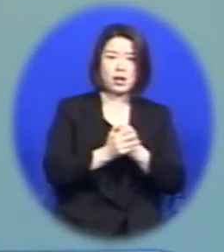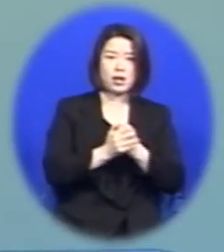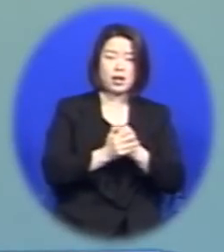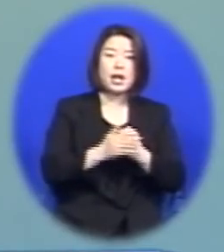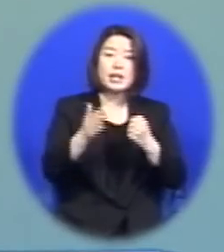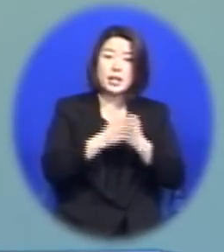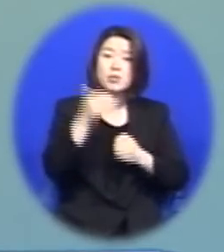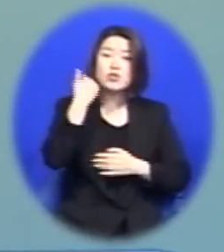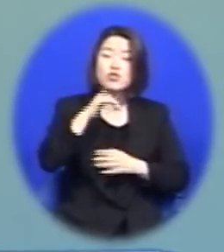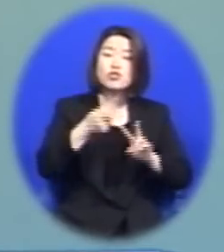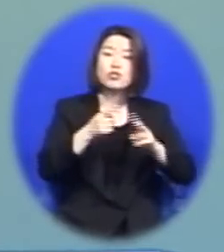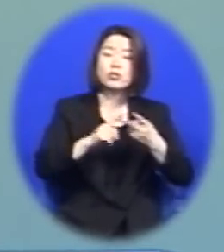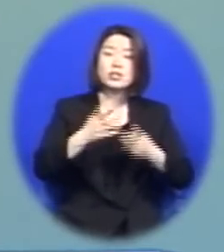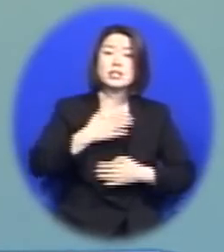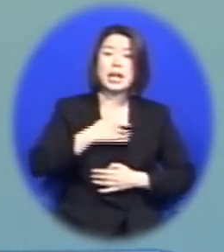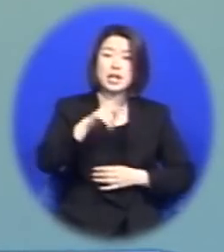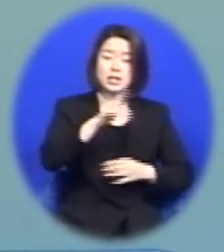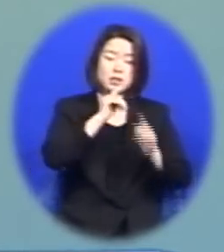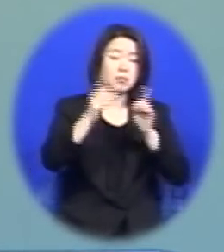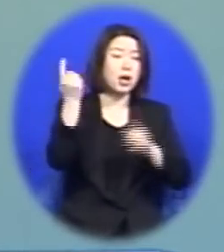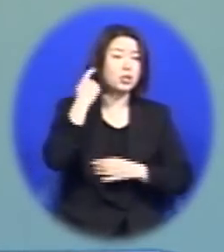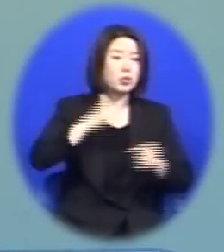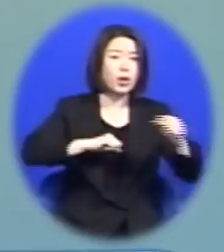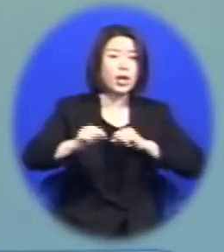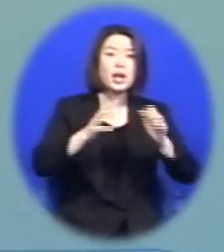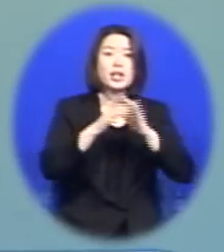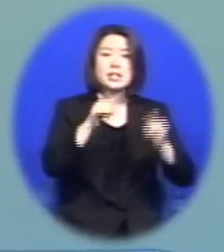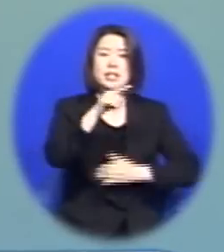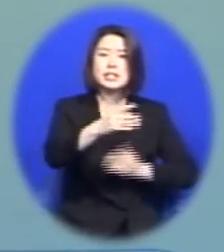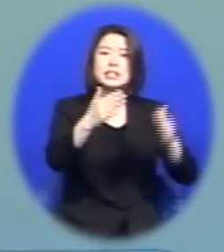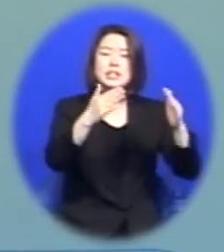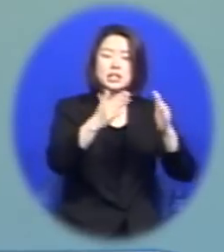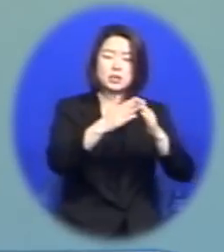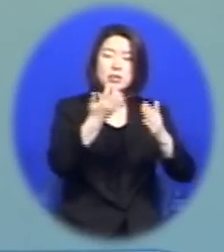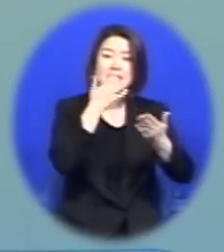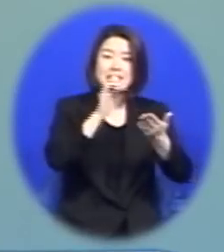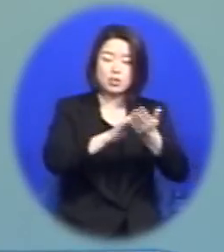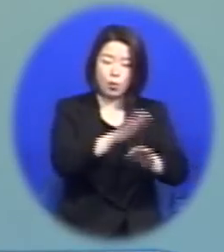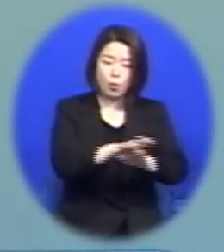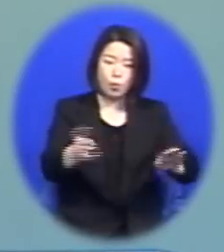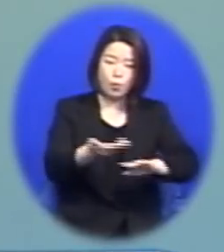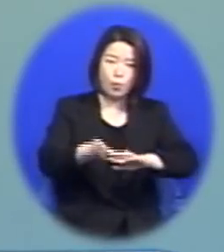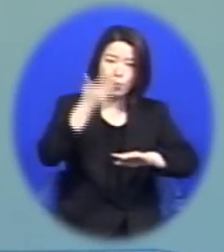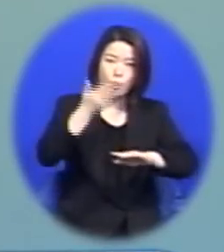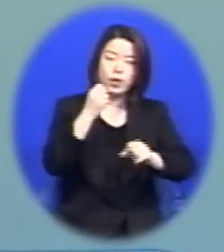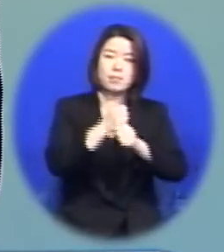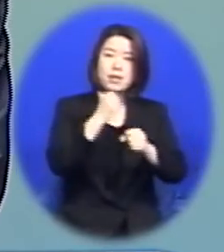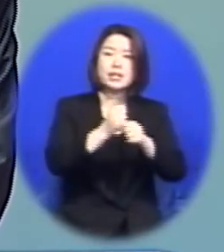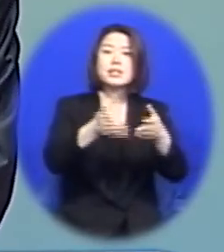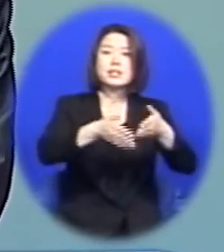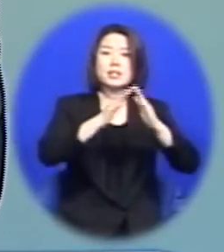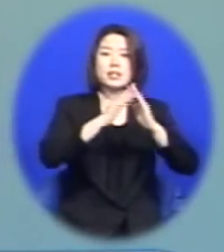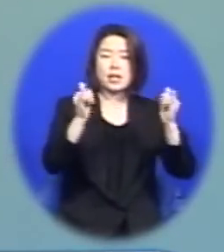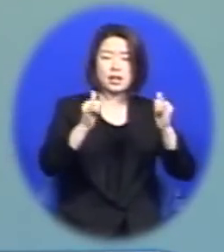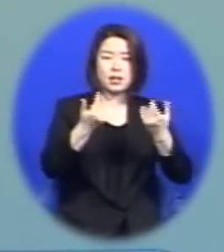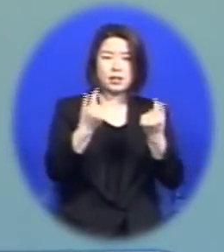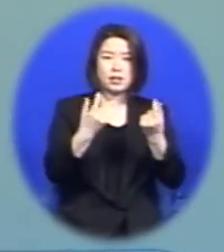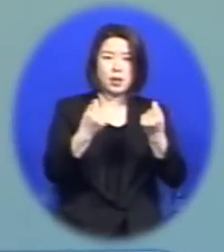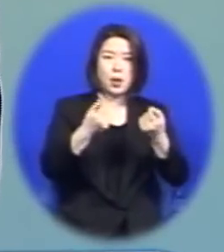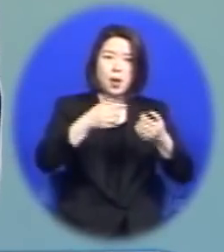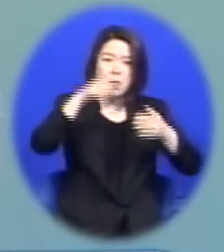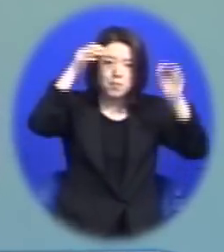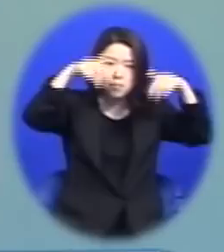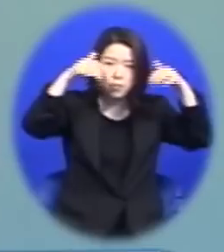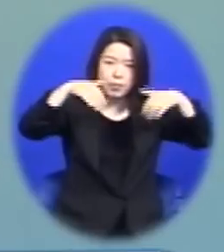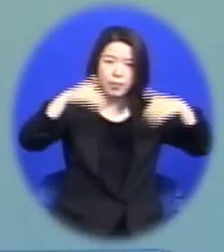이 말을 듣고 행하는 자는 그 집을 반석 위에 지은 지혜로운 사람 같으리니 비가 내리고 창수가 나고 바람이 불어 그